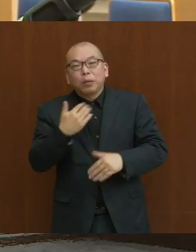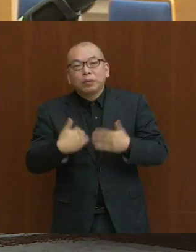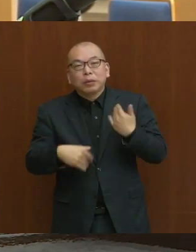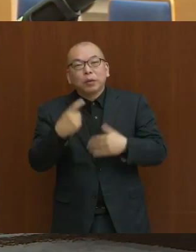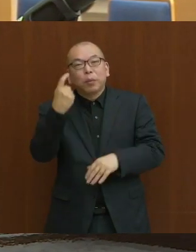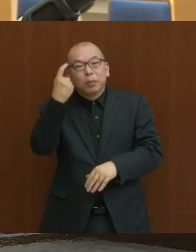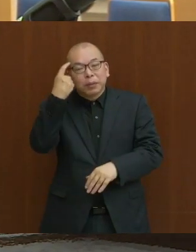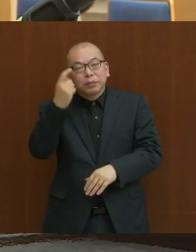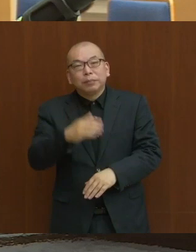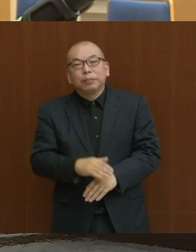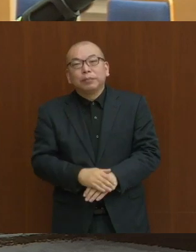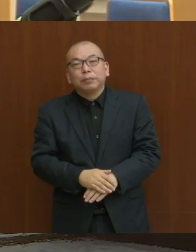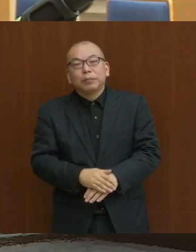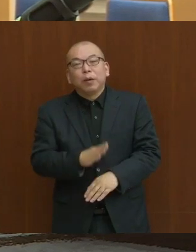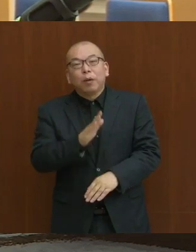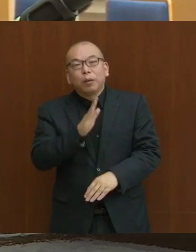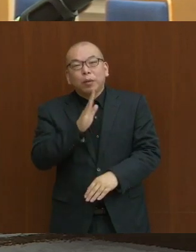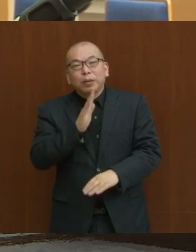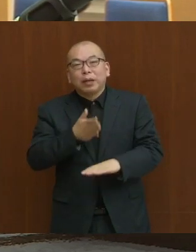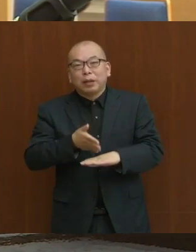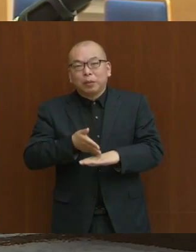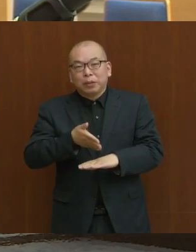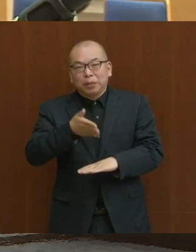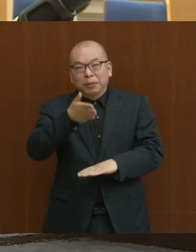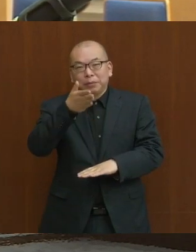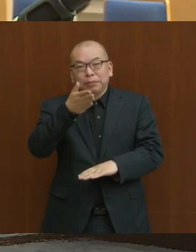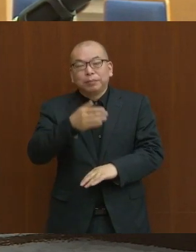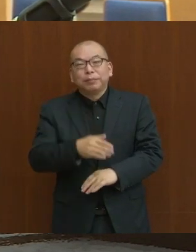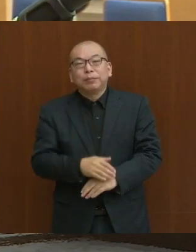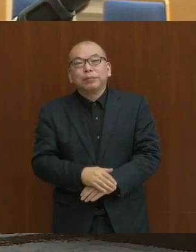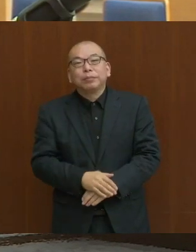。誠にありがとうございます。